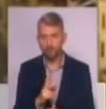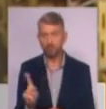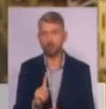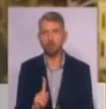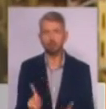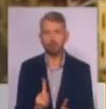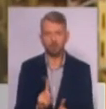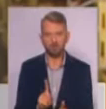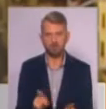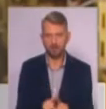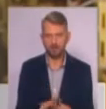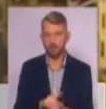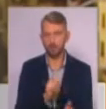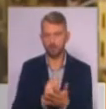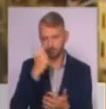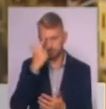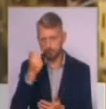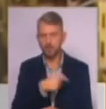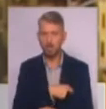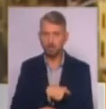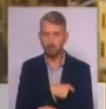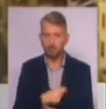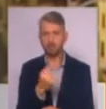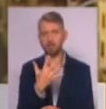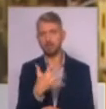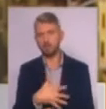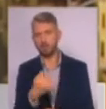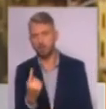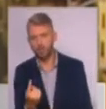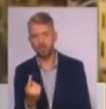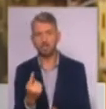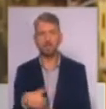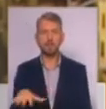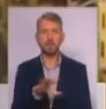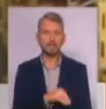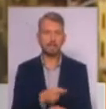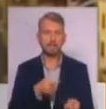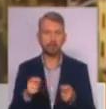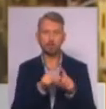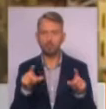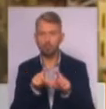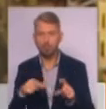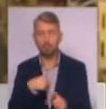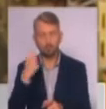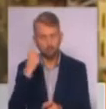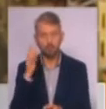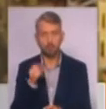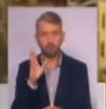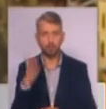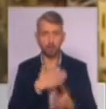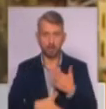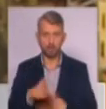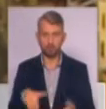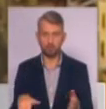щось іде не так, обов'язково сигналізуйте. Депутат 1551, всі керуючі компанії, я переконана, що вони будуть тільки раді